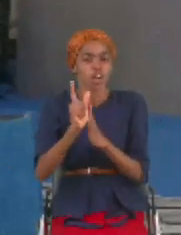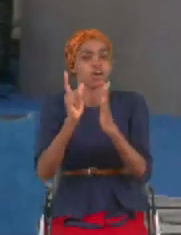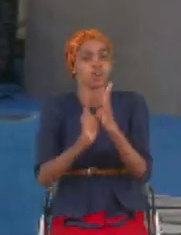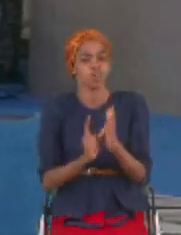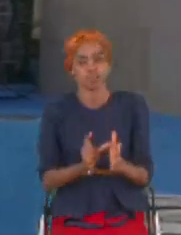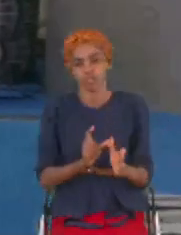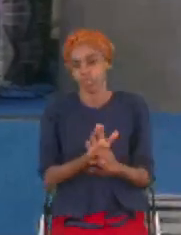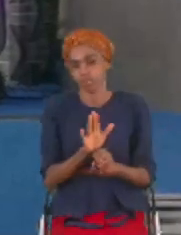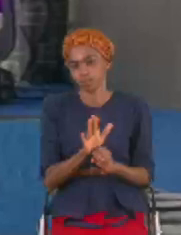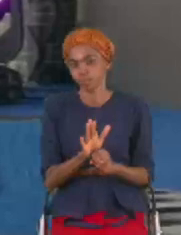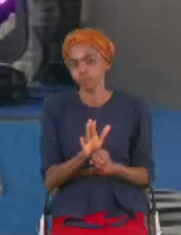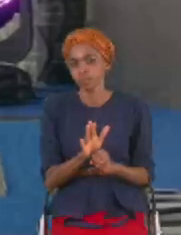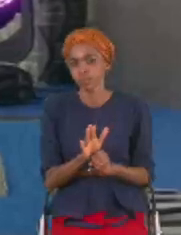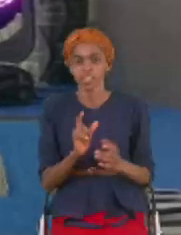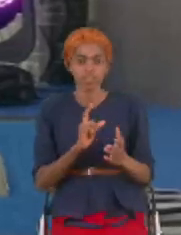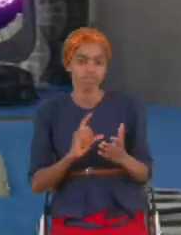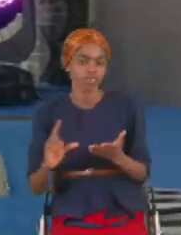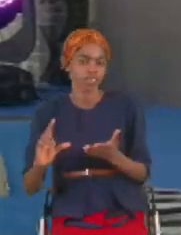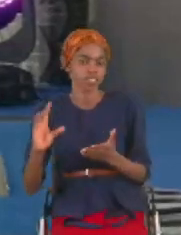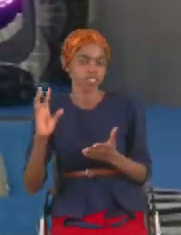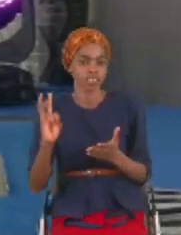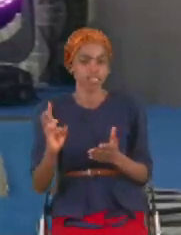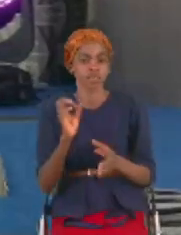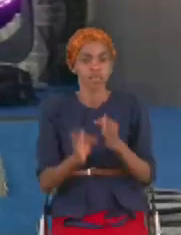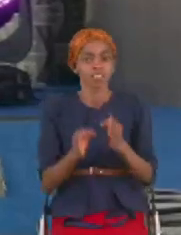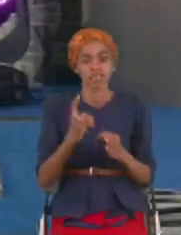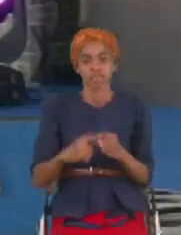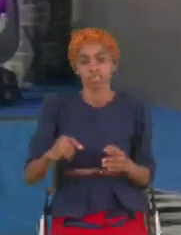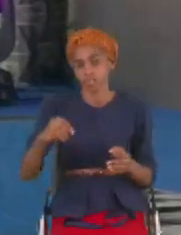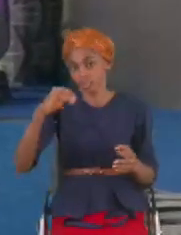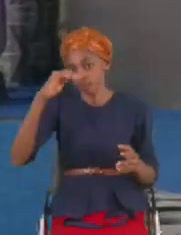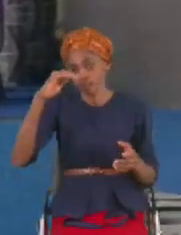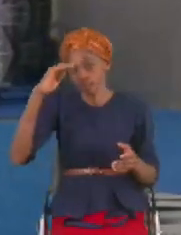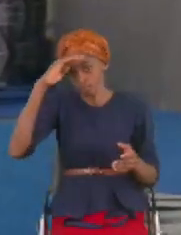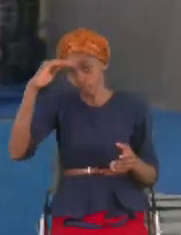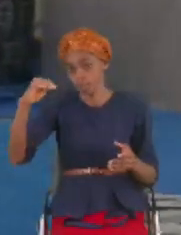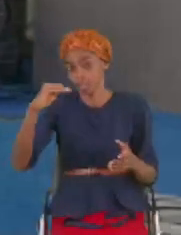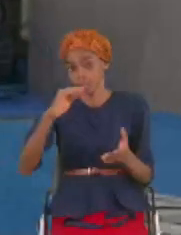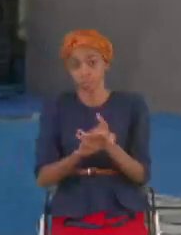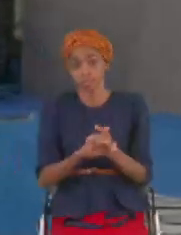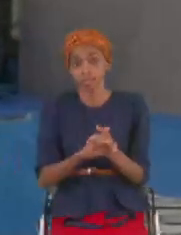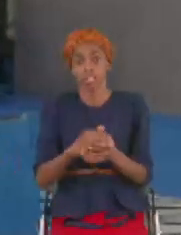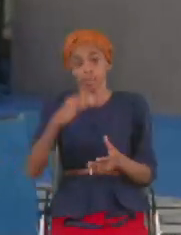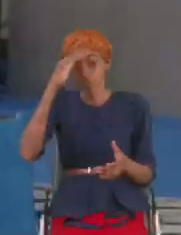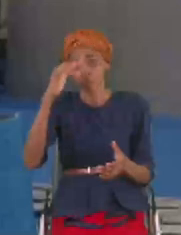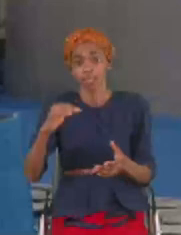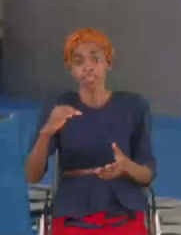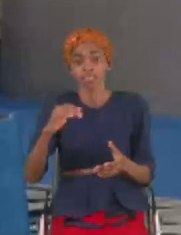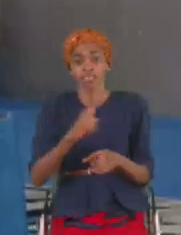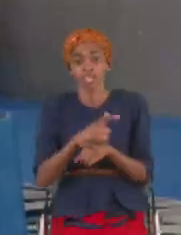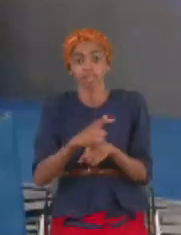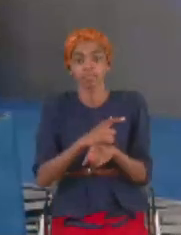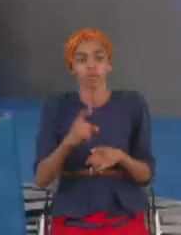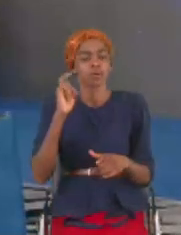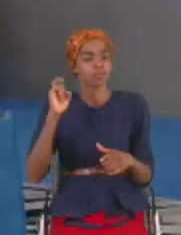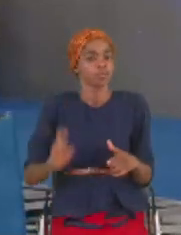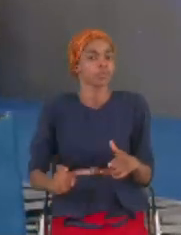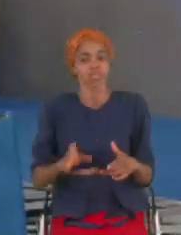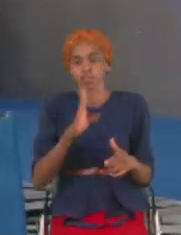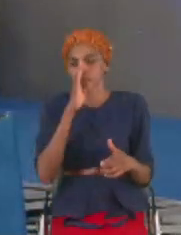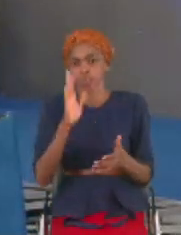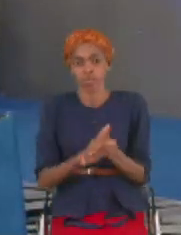verser 6 il faut que la bleue laboureur travail avant de recueillir les